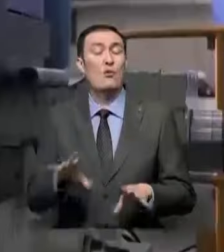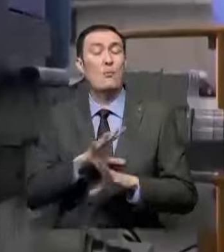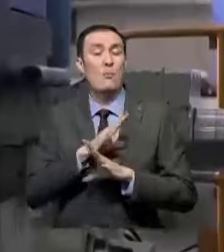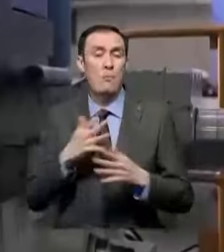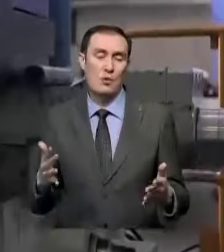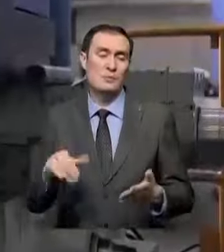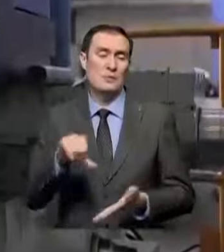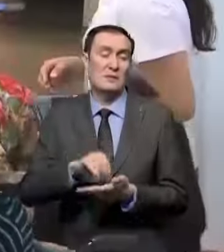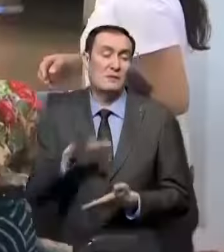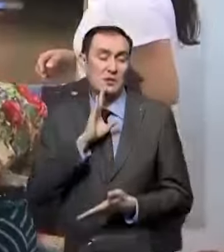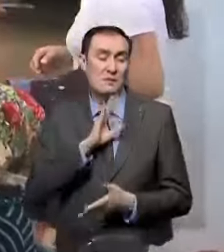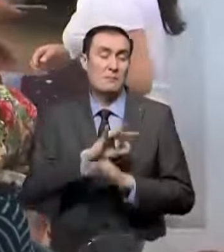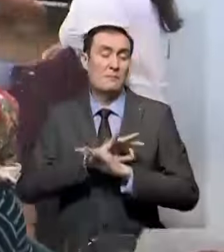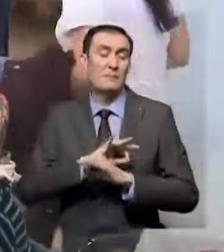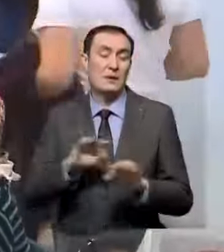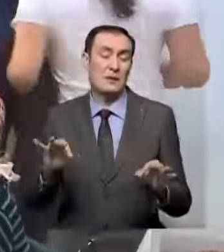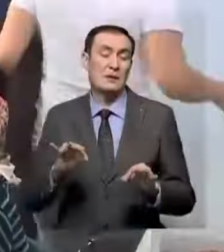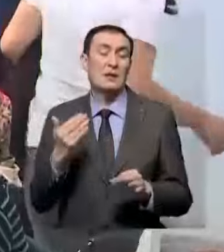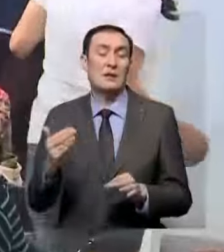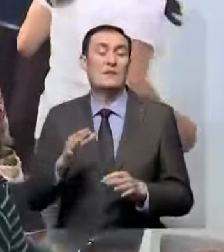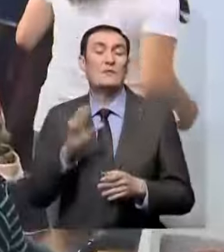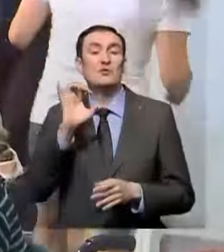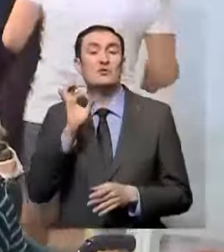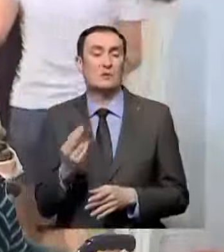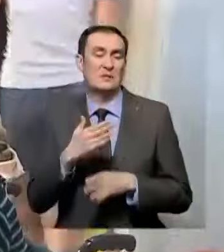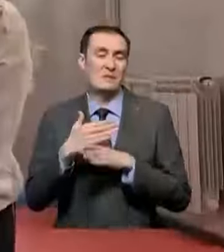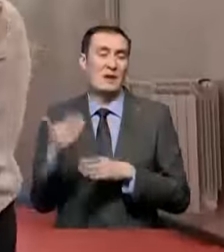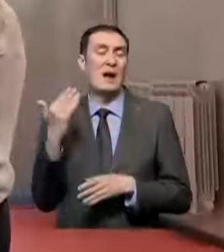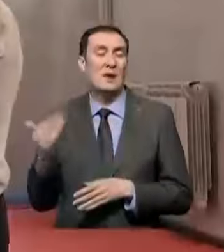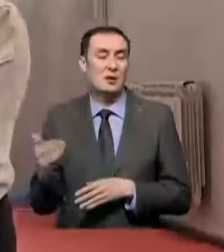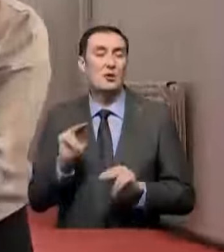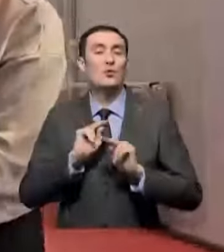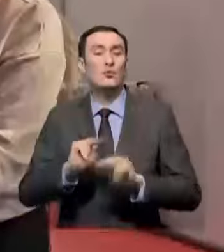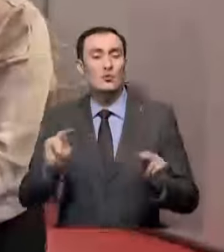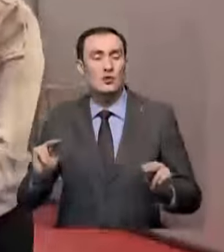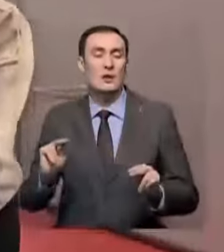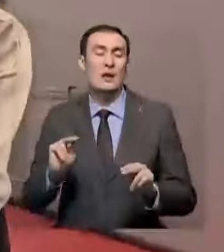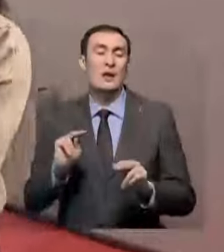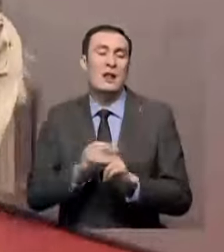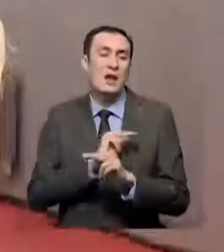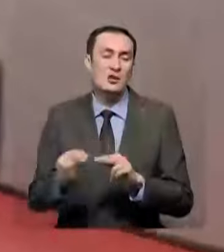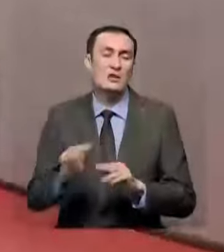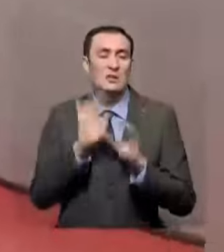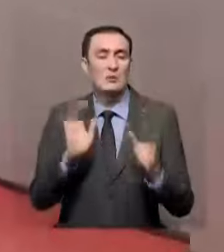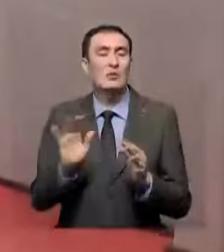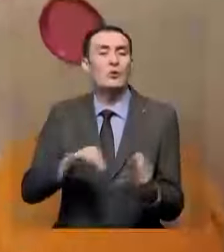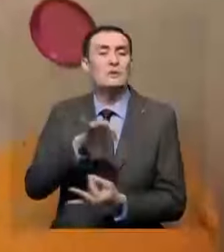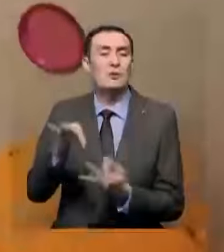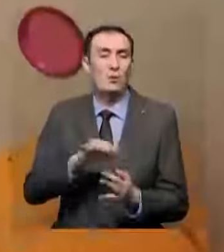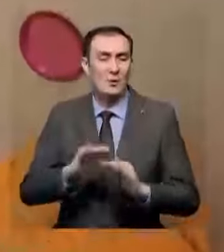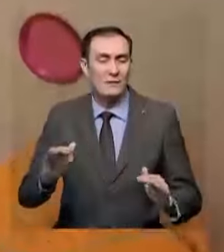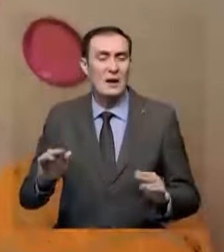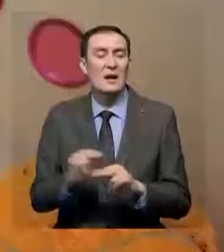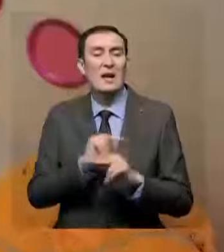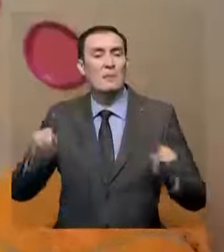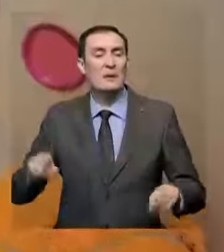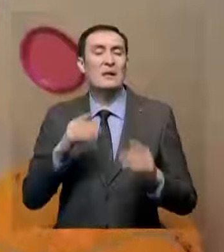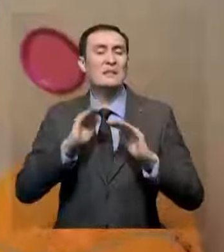всего представительниц прекрасного пола в социальной сфере. Именно они учат и лечат, заботятся о сиротах, занимаются